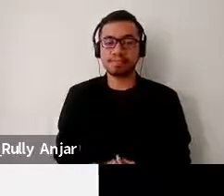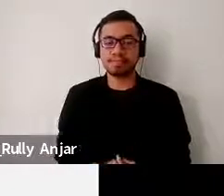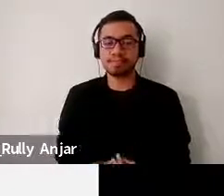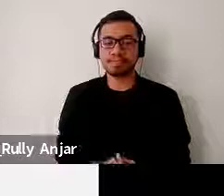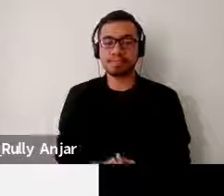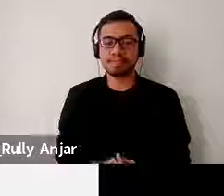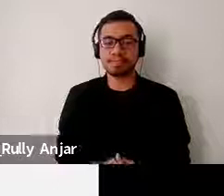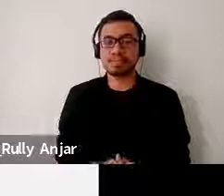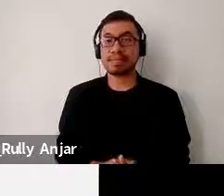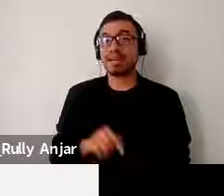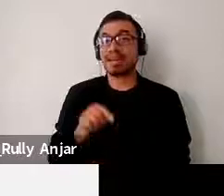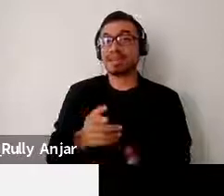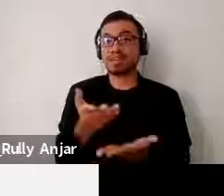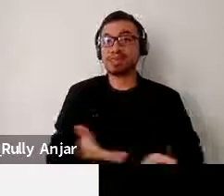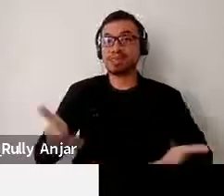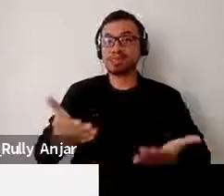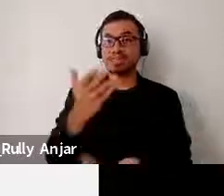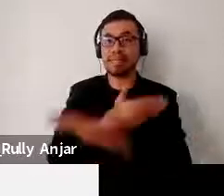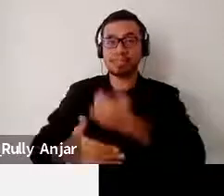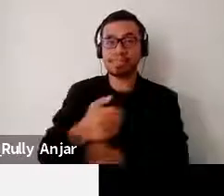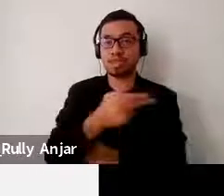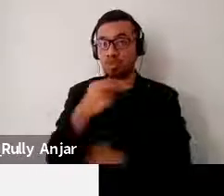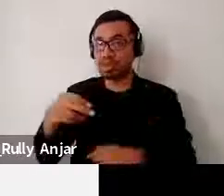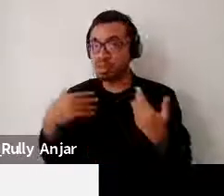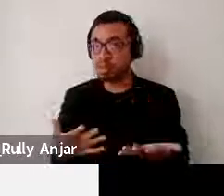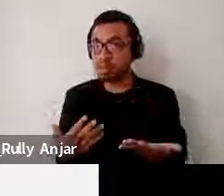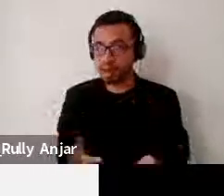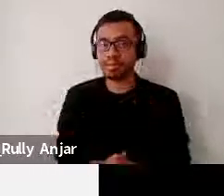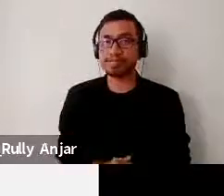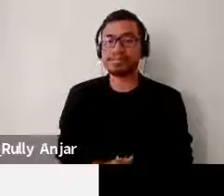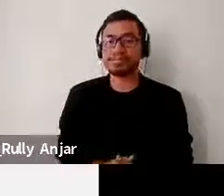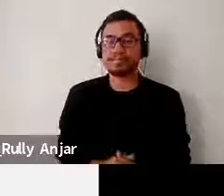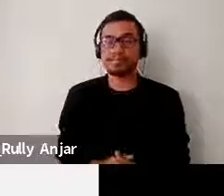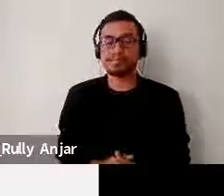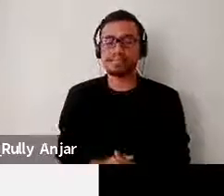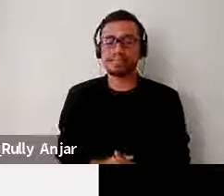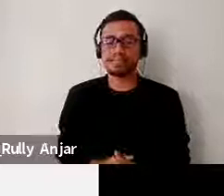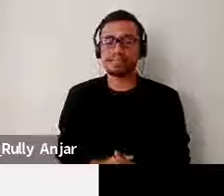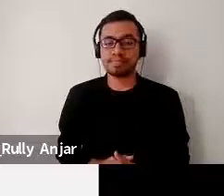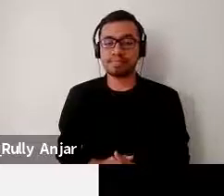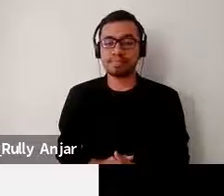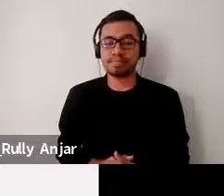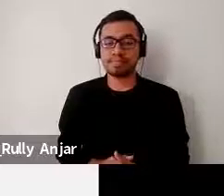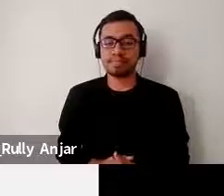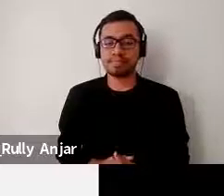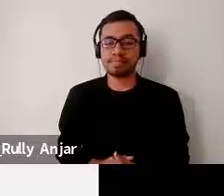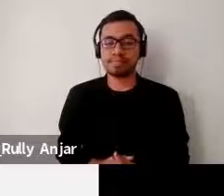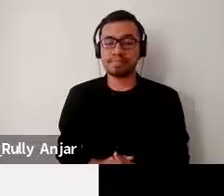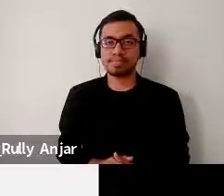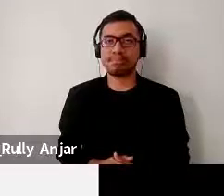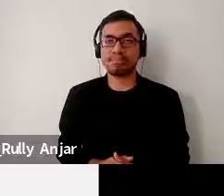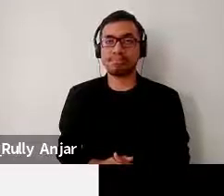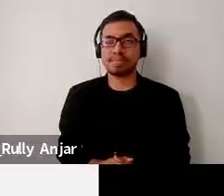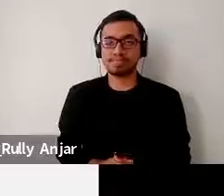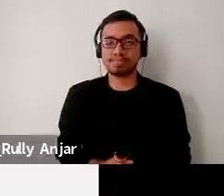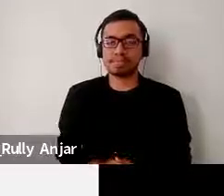situasi disabilitas di Indonesia. Jadi sebagai informasi juga kepada Bapak Ibu semua yang hadir pada webinar ini bahwa Indonesia